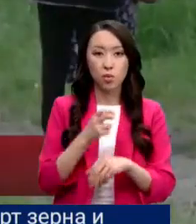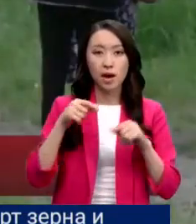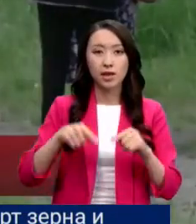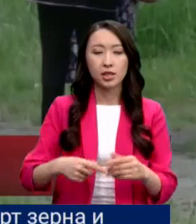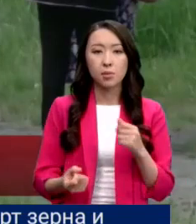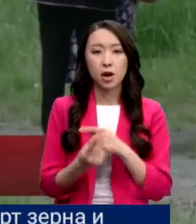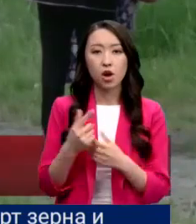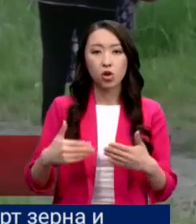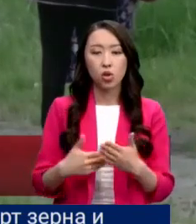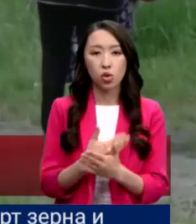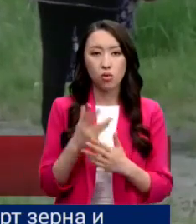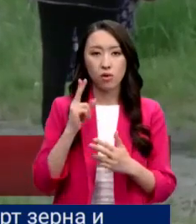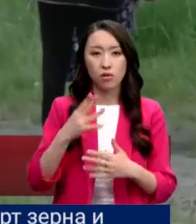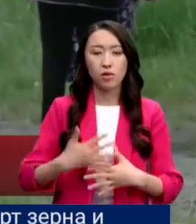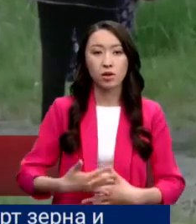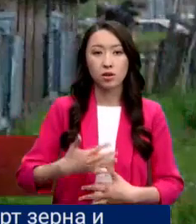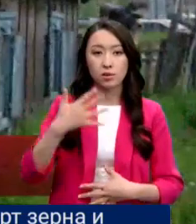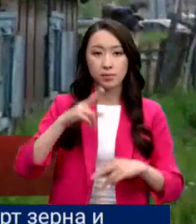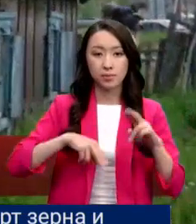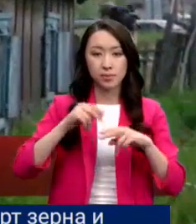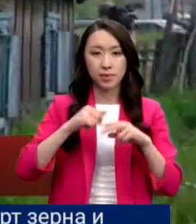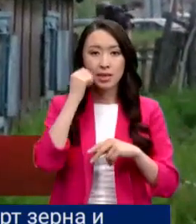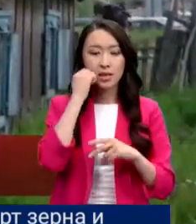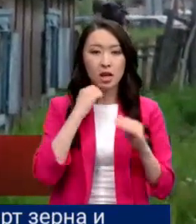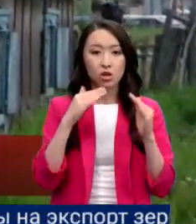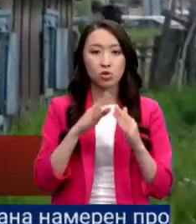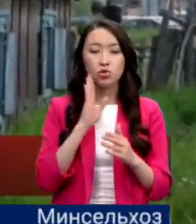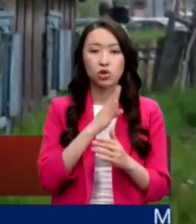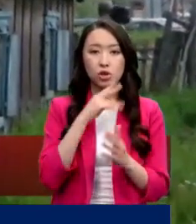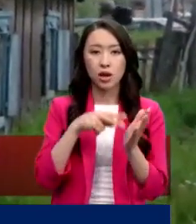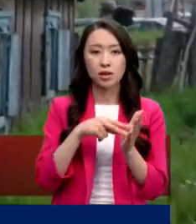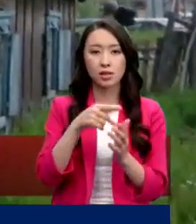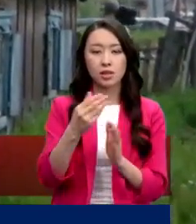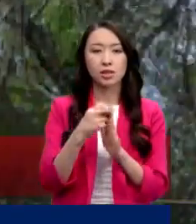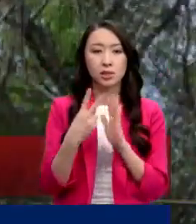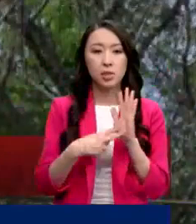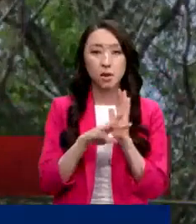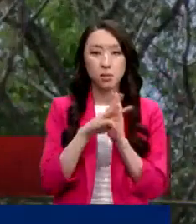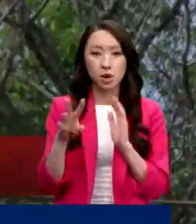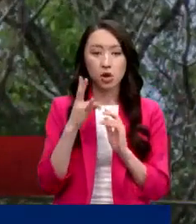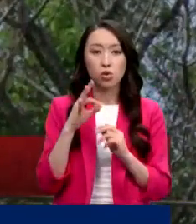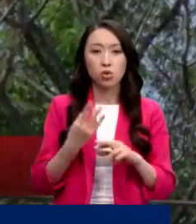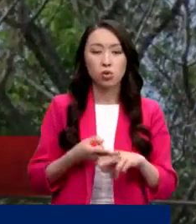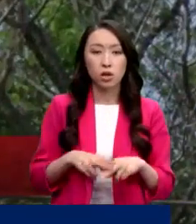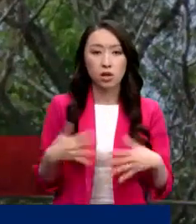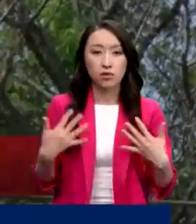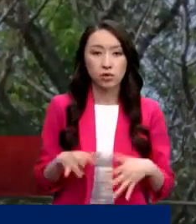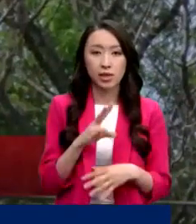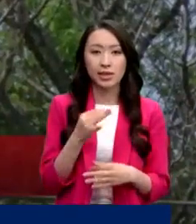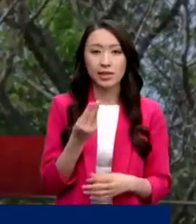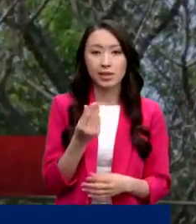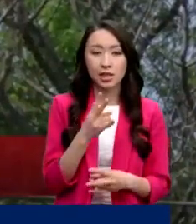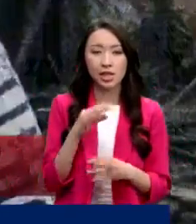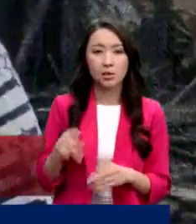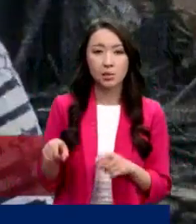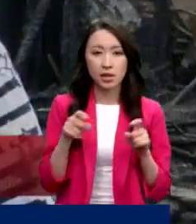здесь появятся новые жилые высотки. Старенький домик женщины оценили в 17 миллионов, но на этом и все. Ни денег, ни